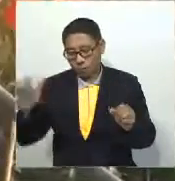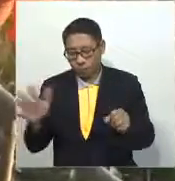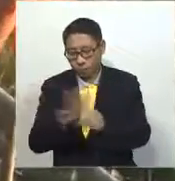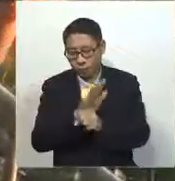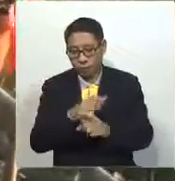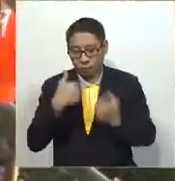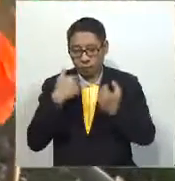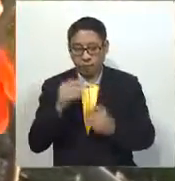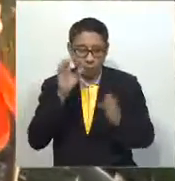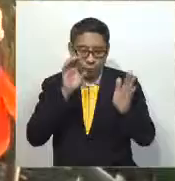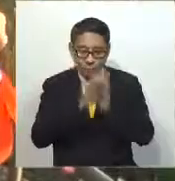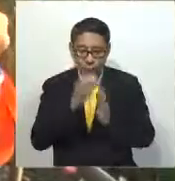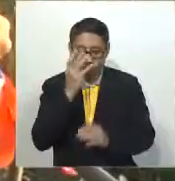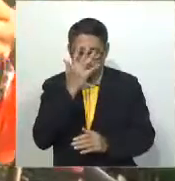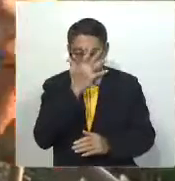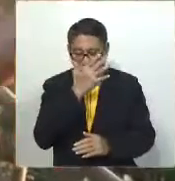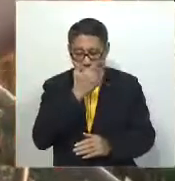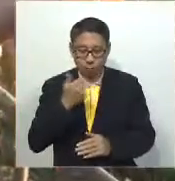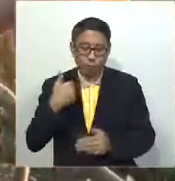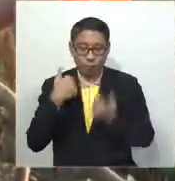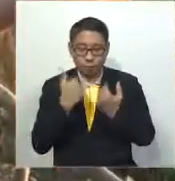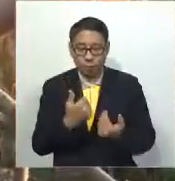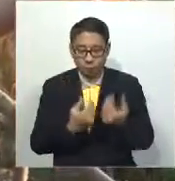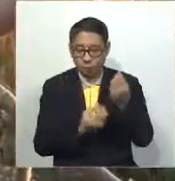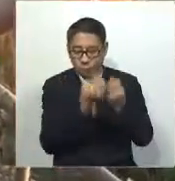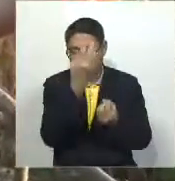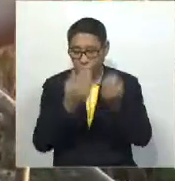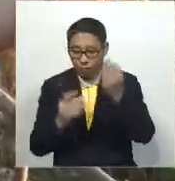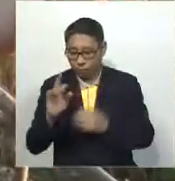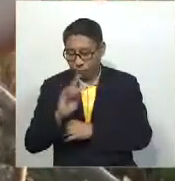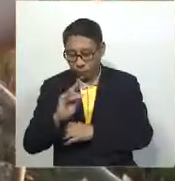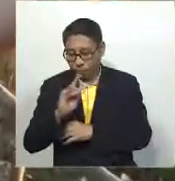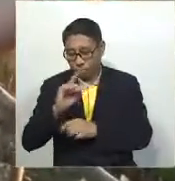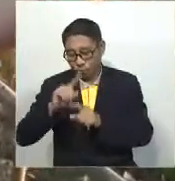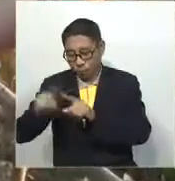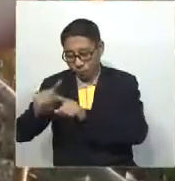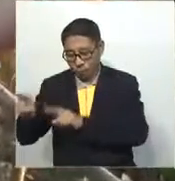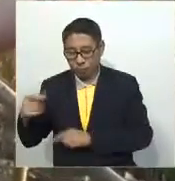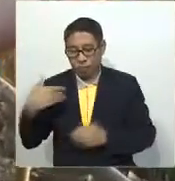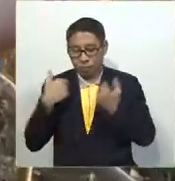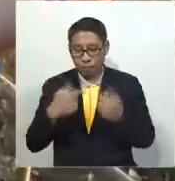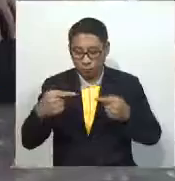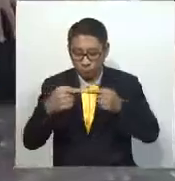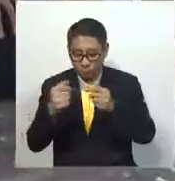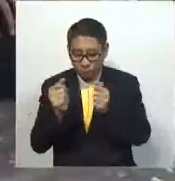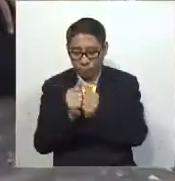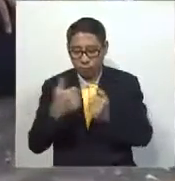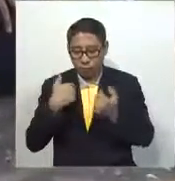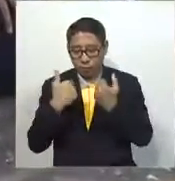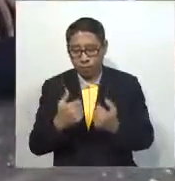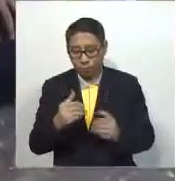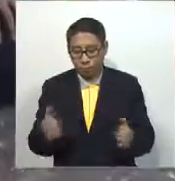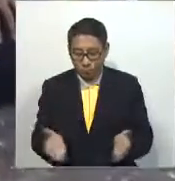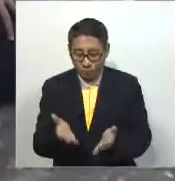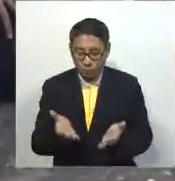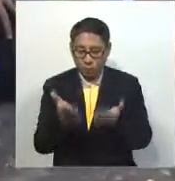รณ์มีทัศนียภาพอันสวยงามตระการตาพร้อมสัตว์ป่านานาชนิดเหมาะสมอย่างยิ่งที่จะรับ